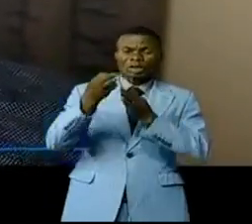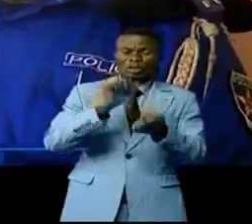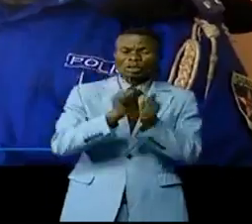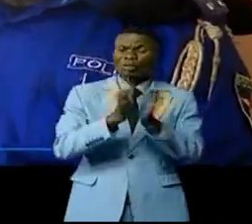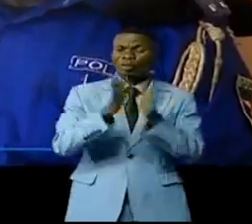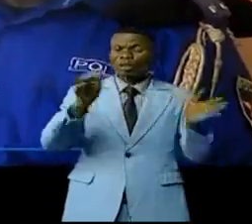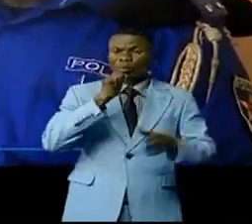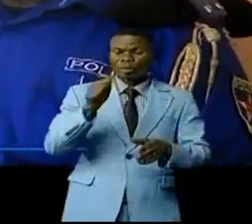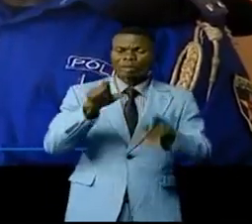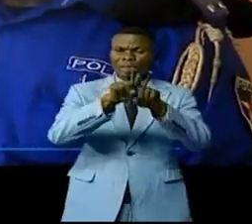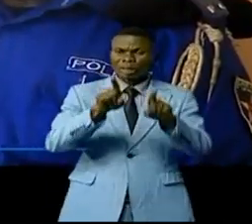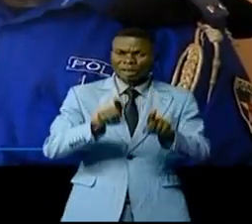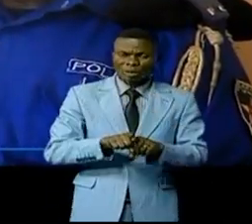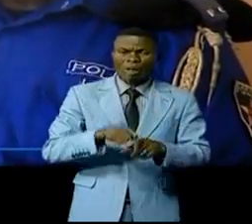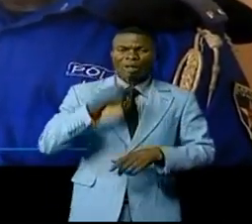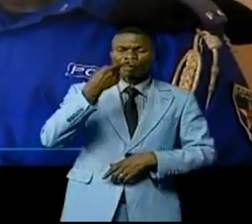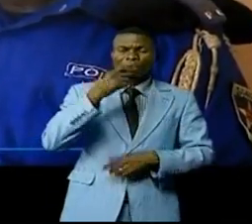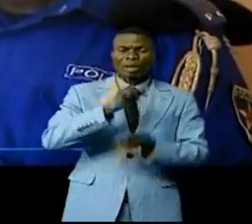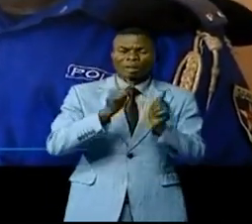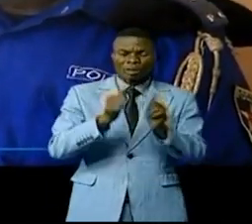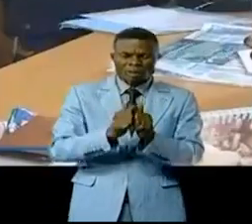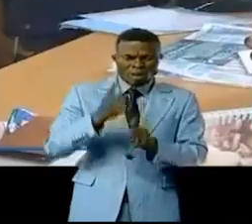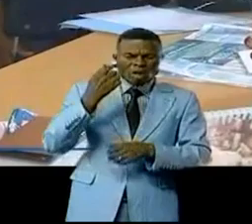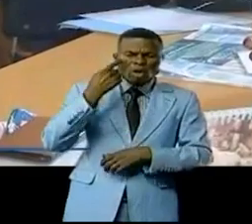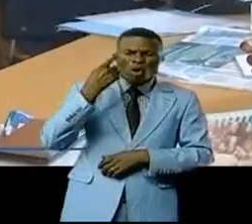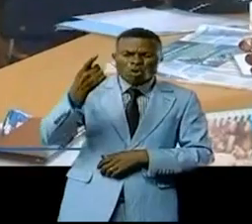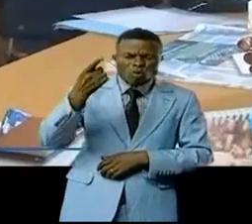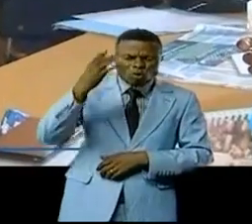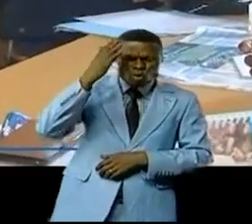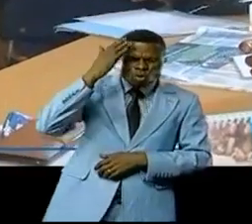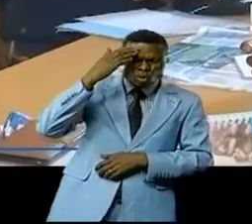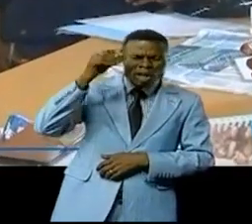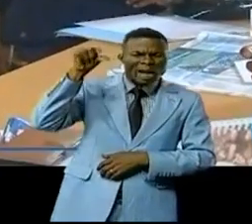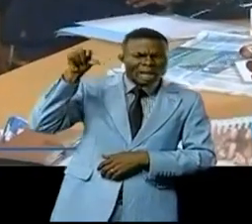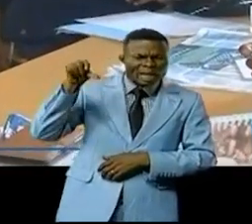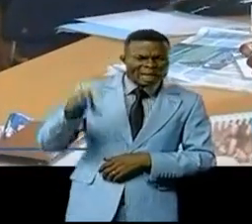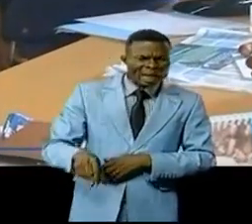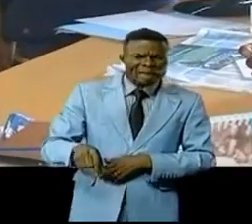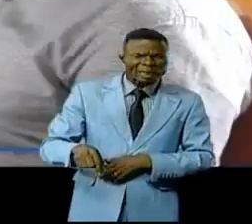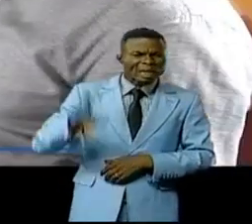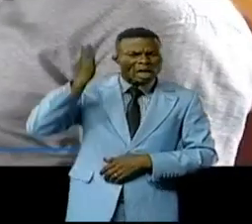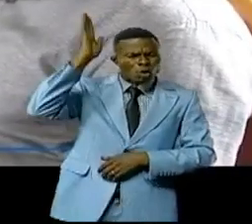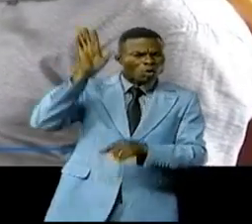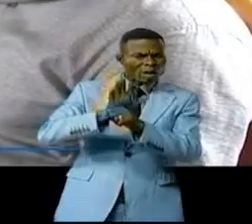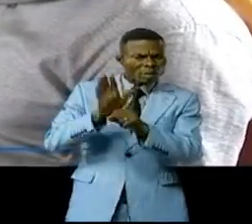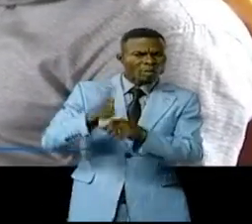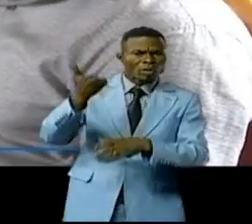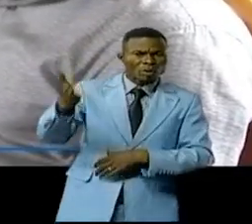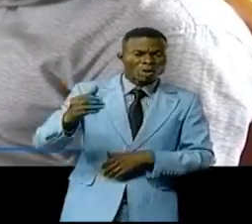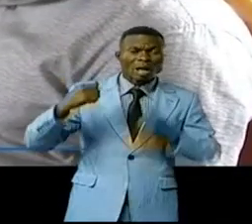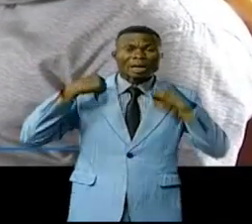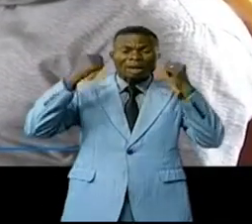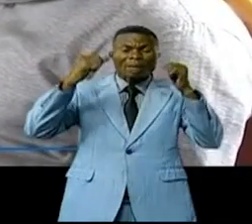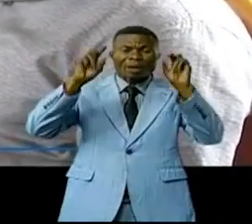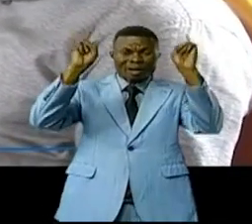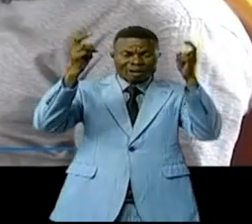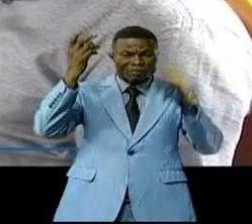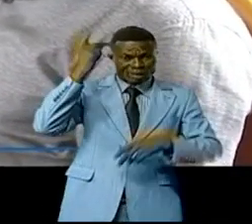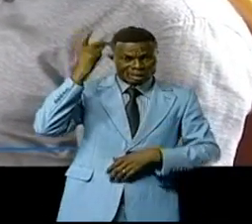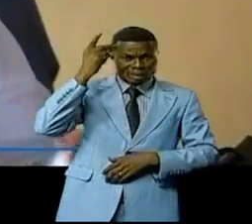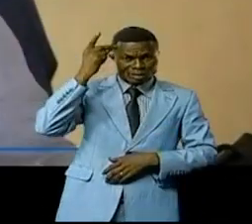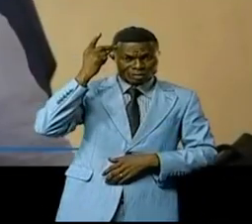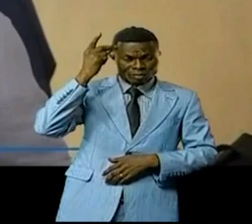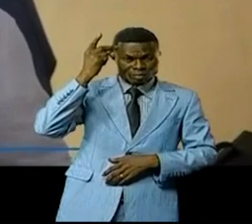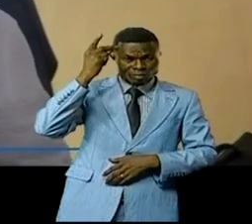générale, mais aussi de cibler les quartiers les plus touchés par les phénomènes Kuluna. Les bandits urbains, qui sont